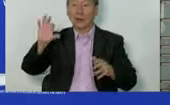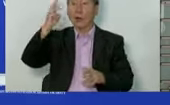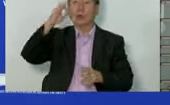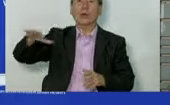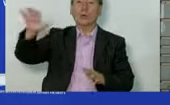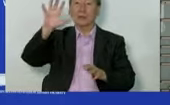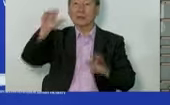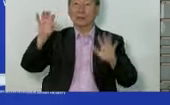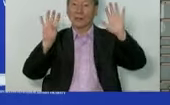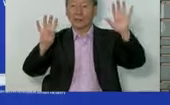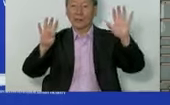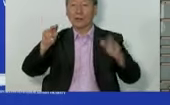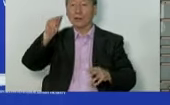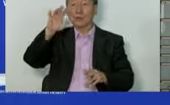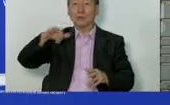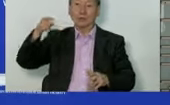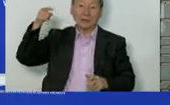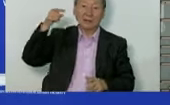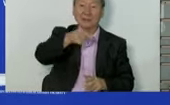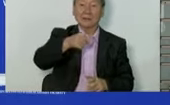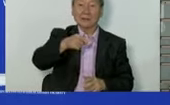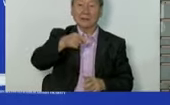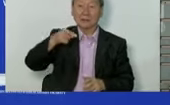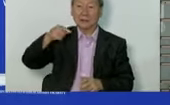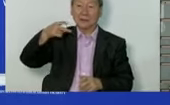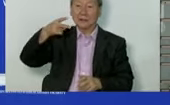506, в Волжской области 509, в Чуйской области